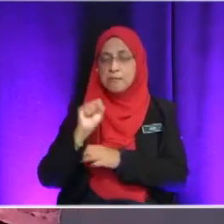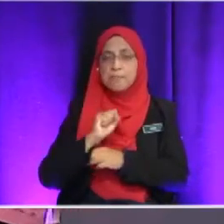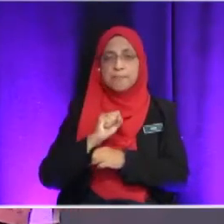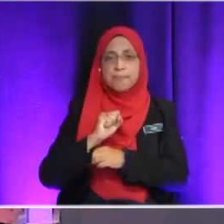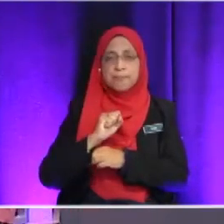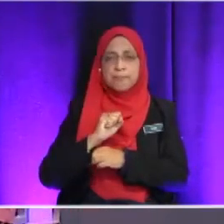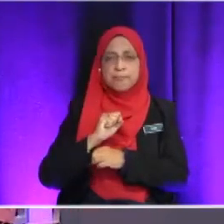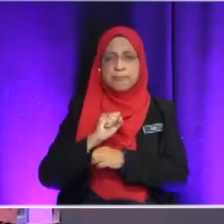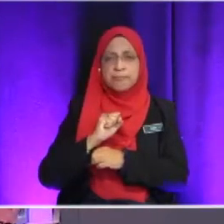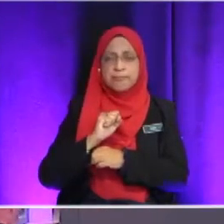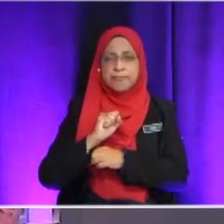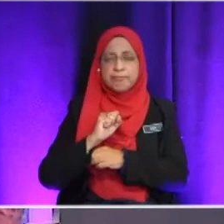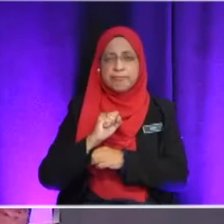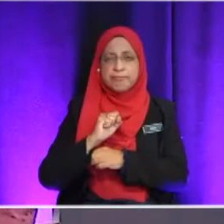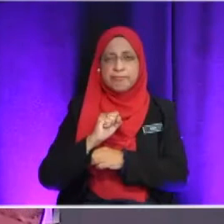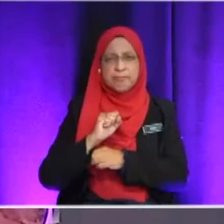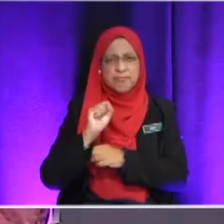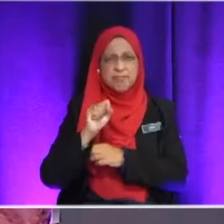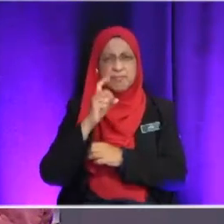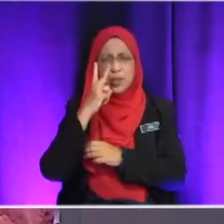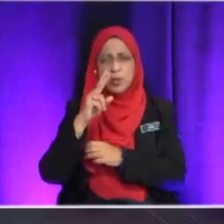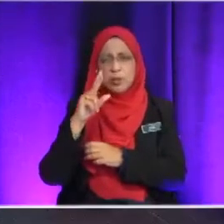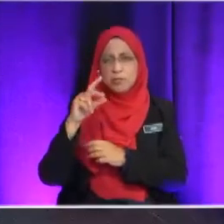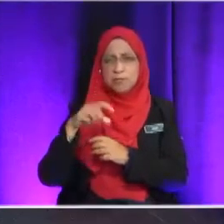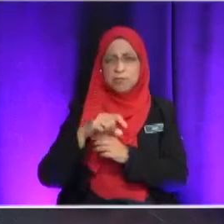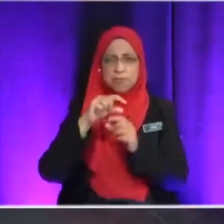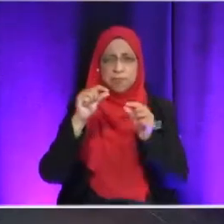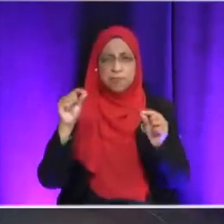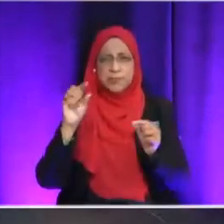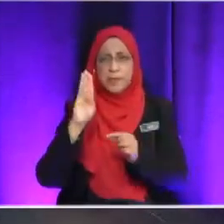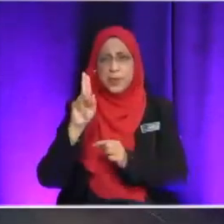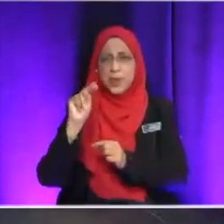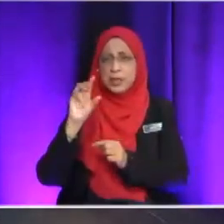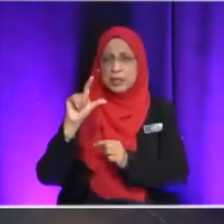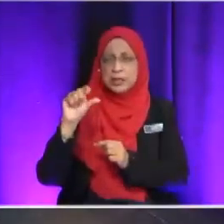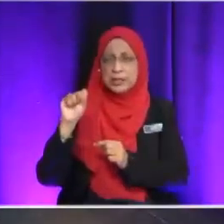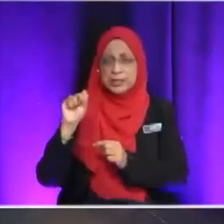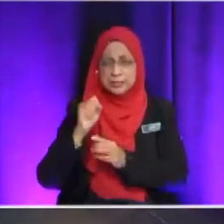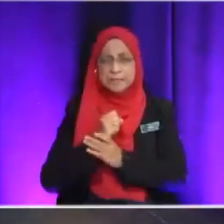kaca gua kacau nih kalau Said